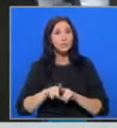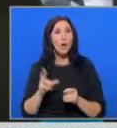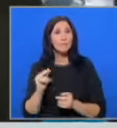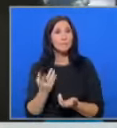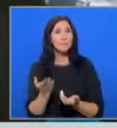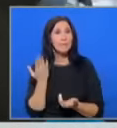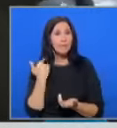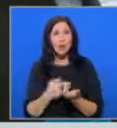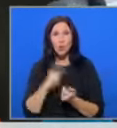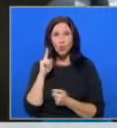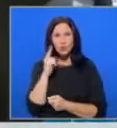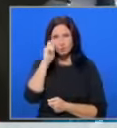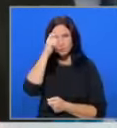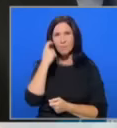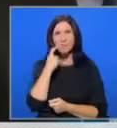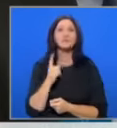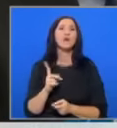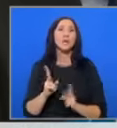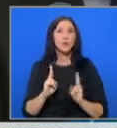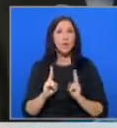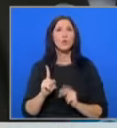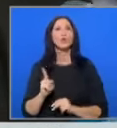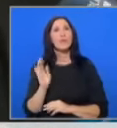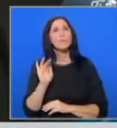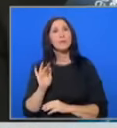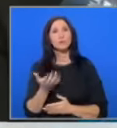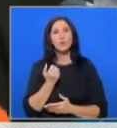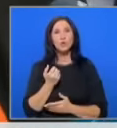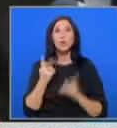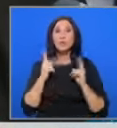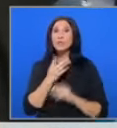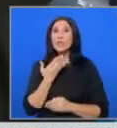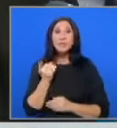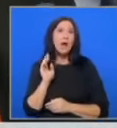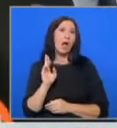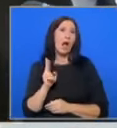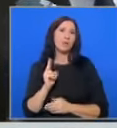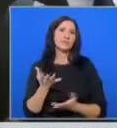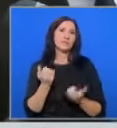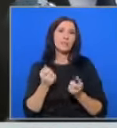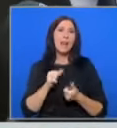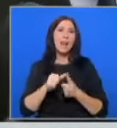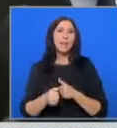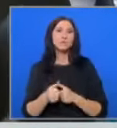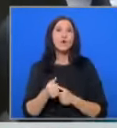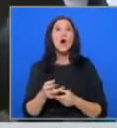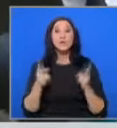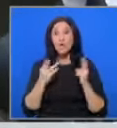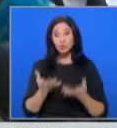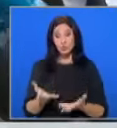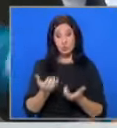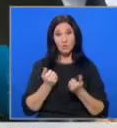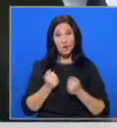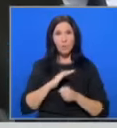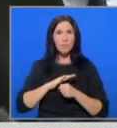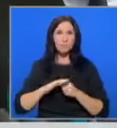решението, което беше взето. Решението няма как да бъде взето лесно. Решението съм го взел обаче